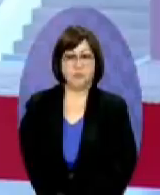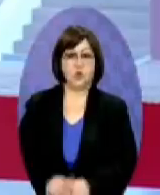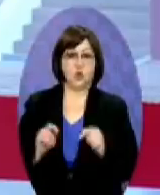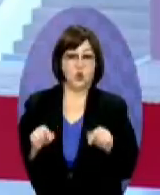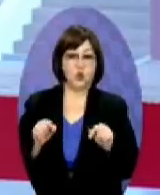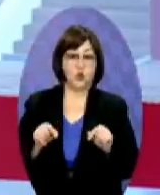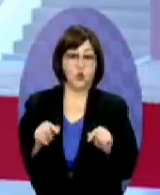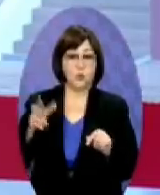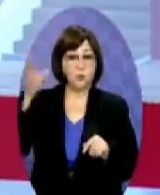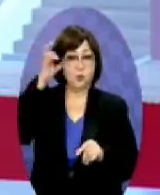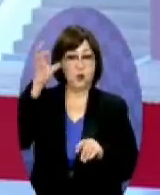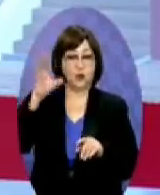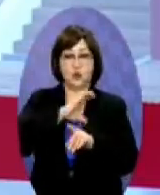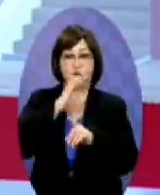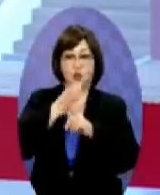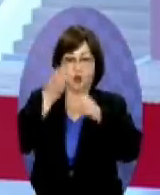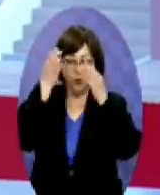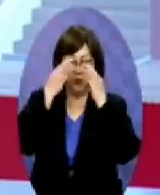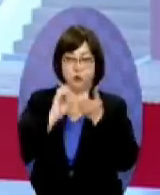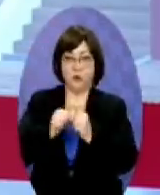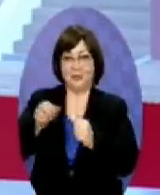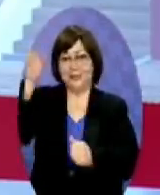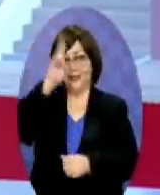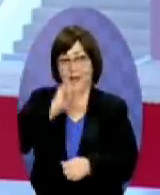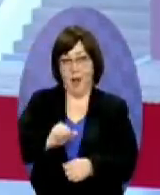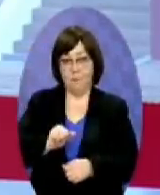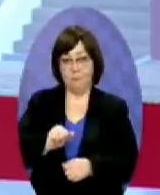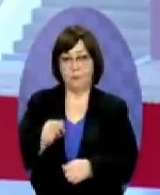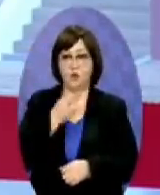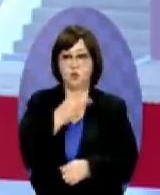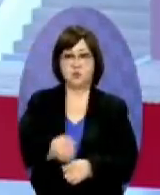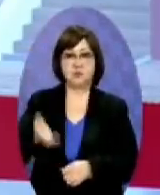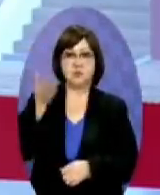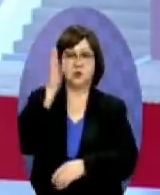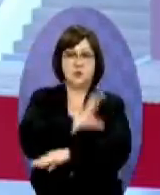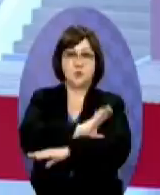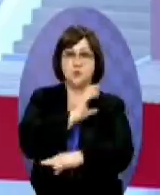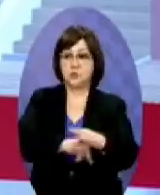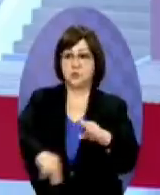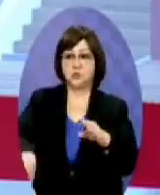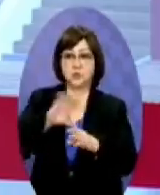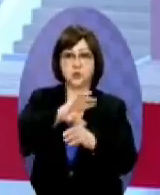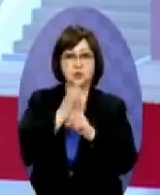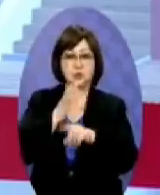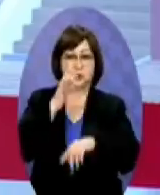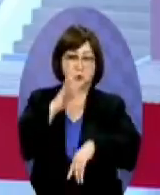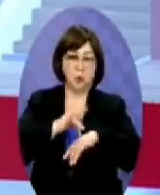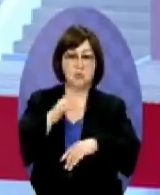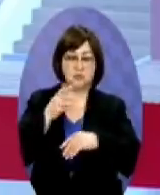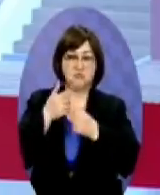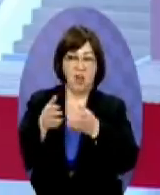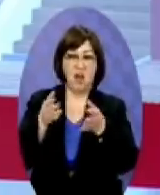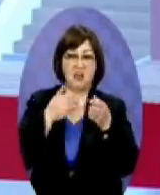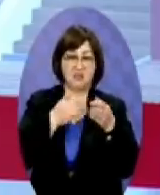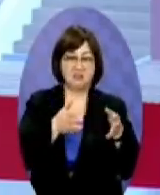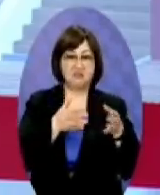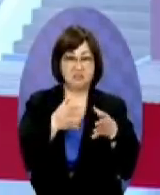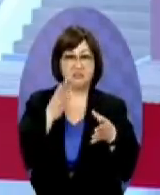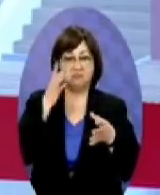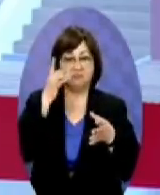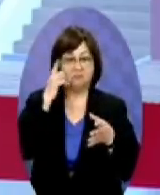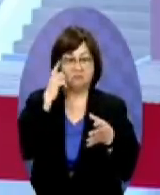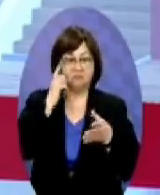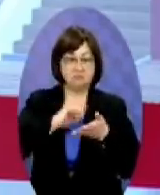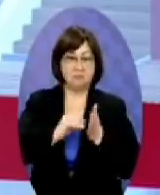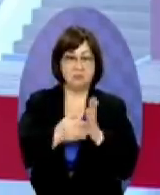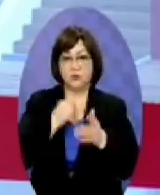Өнөөдөр боловсрол соёлын шинжлэх ухааны спортын яам 200 гаруй сургууль цэцэрлэг соёлын төвийн барилга ашиглалтанд орно гэж тооцоолж байна. Энэ хүн